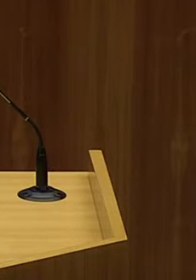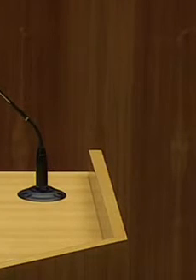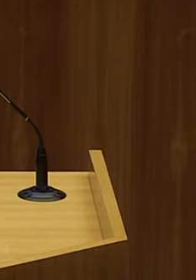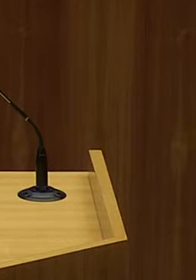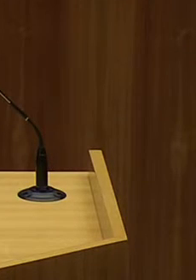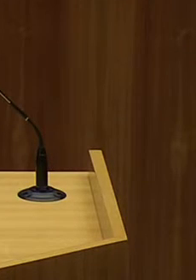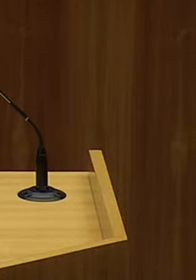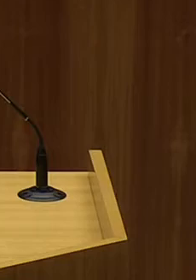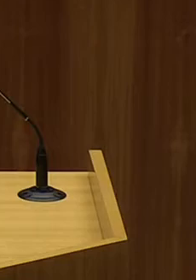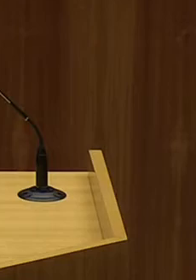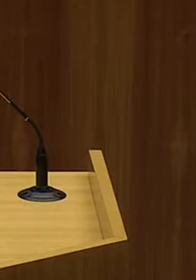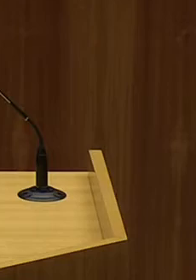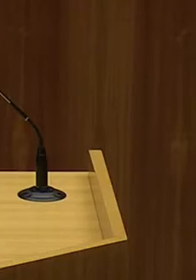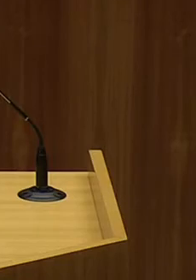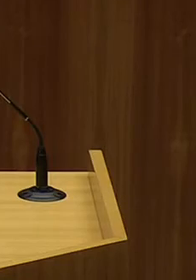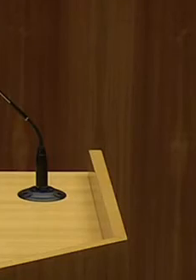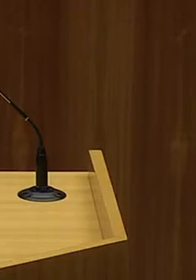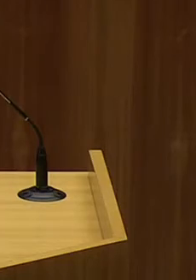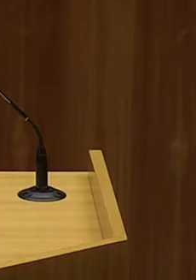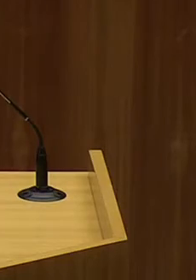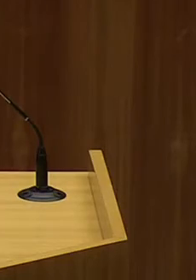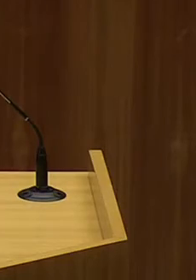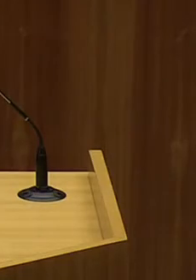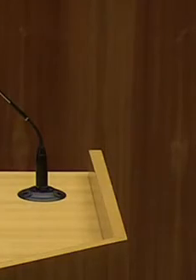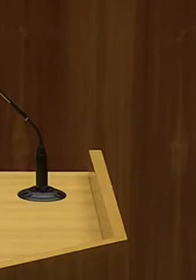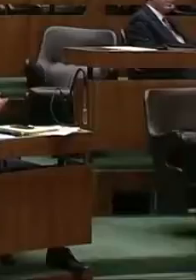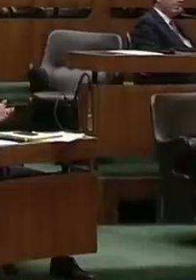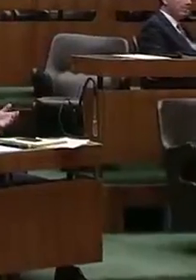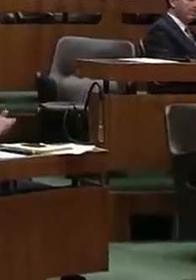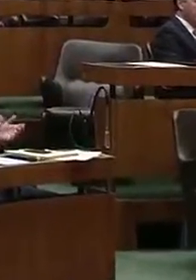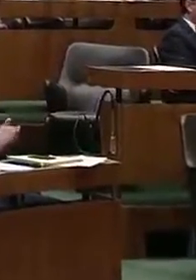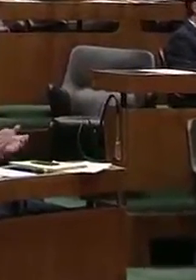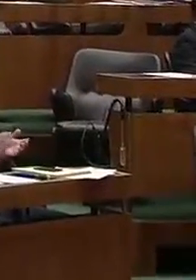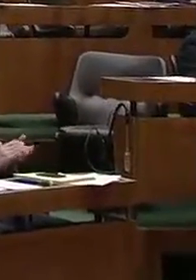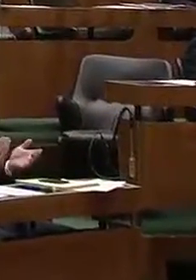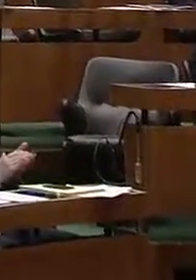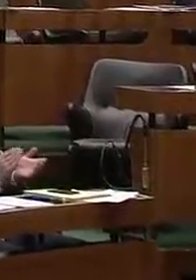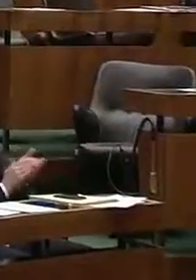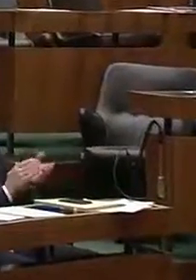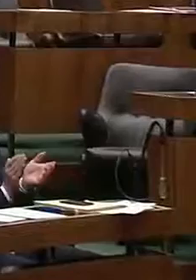es zur Ruine werden. Wir sollten das nicht zulassen.